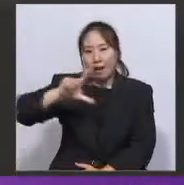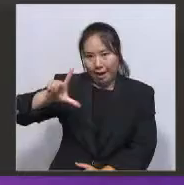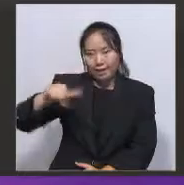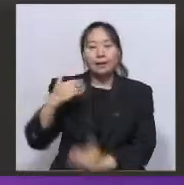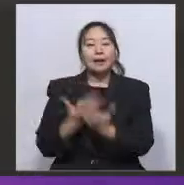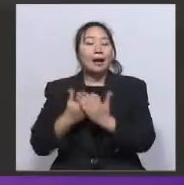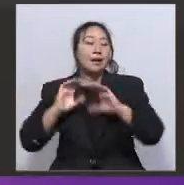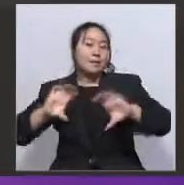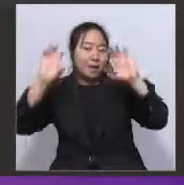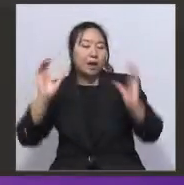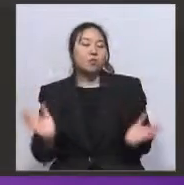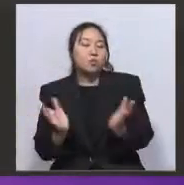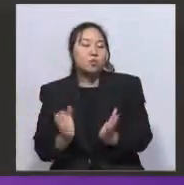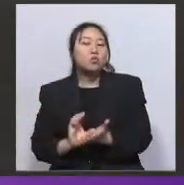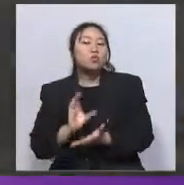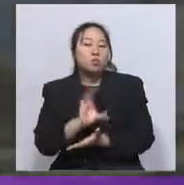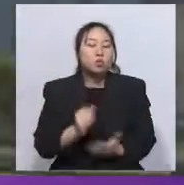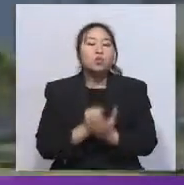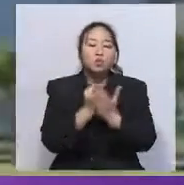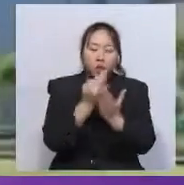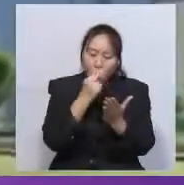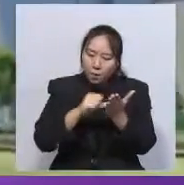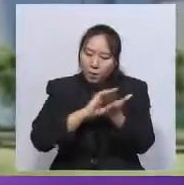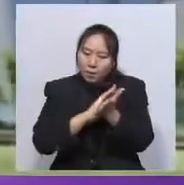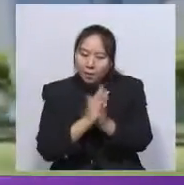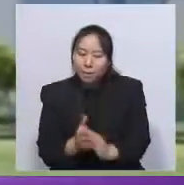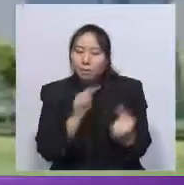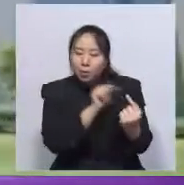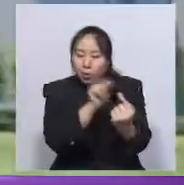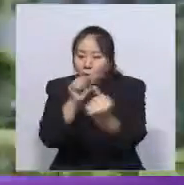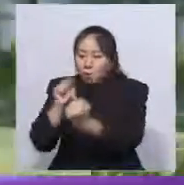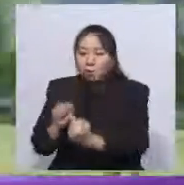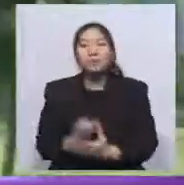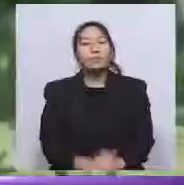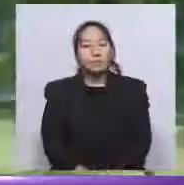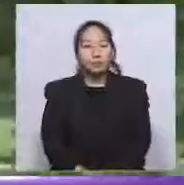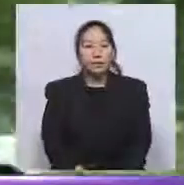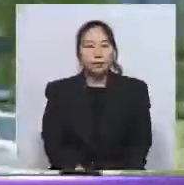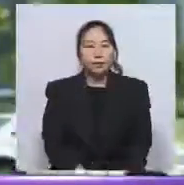และเงินอุดหนุนที่รัฐบาลจัดสรรโดยปรับตามความเหมาะสมให้เกิดประสิทธิภาพ